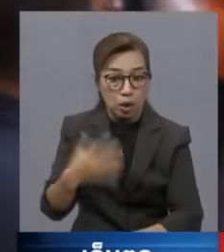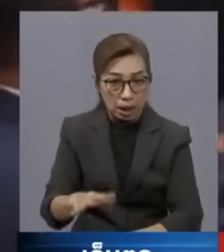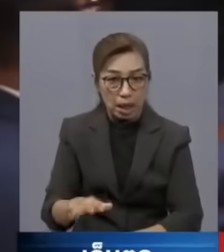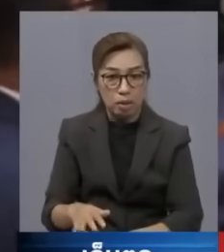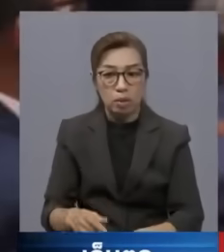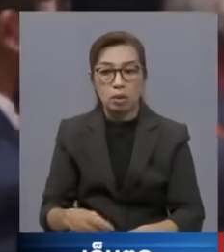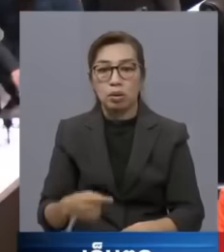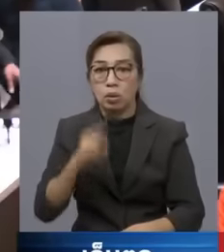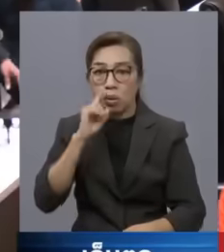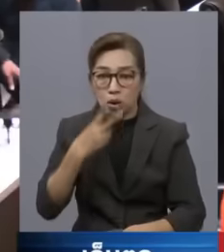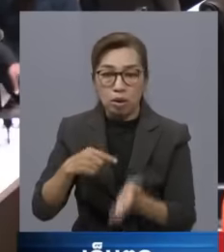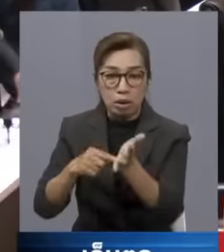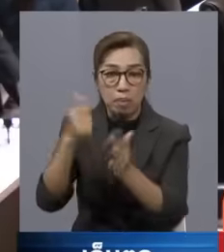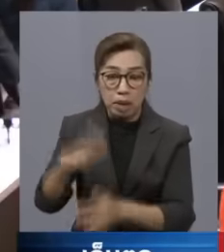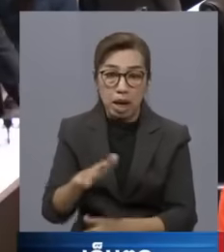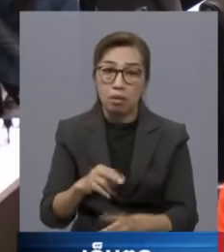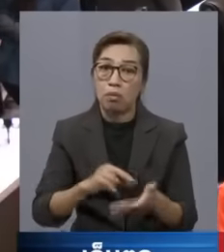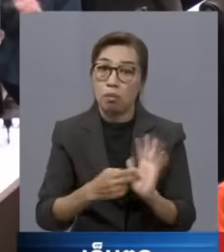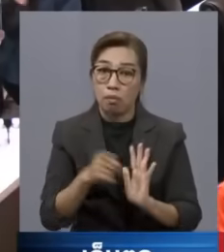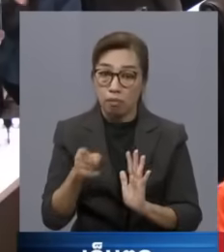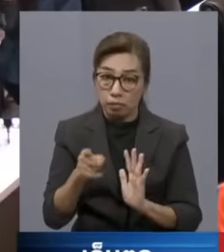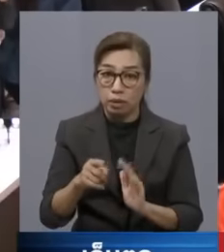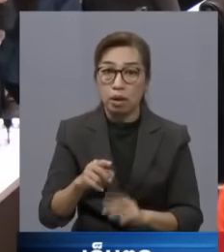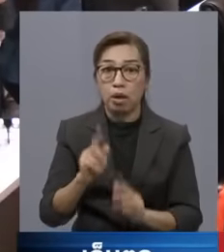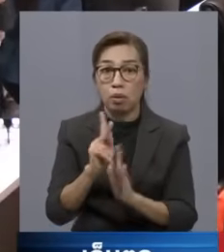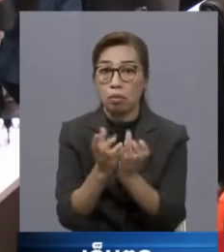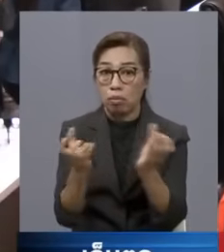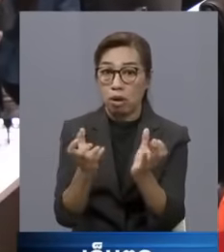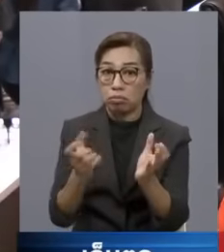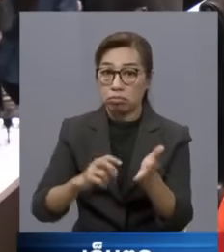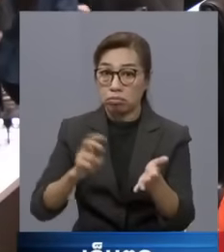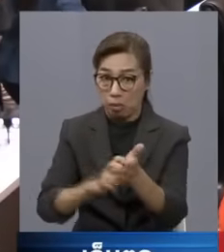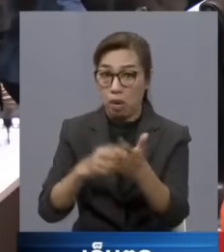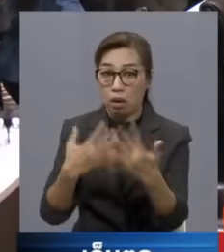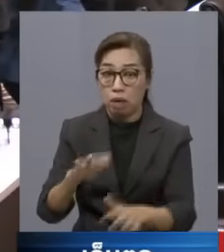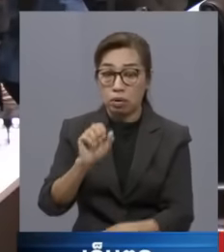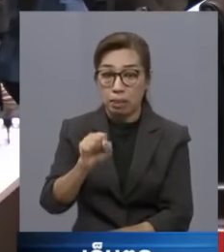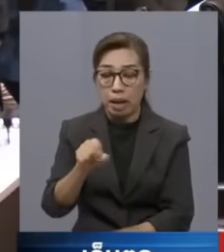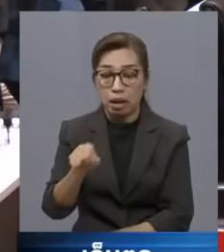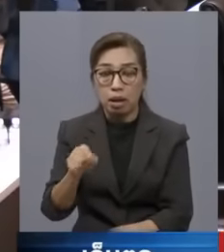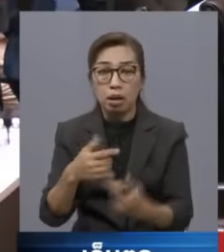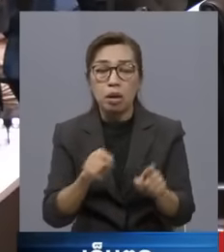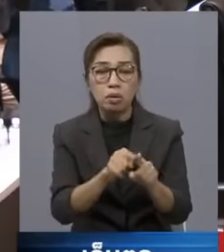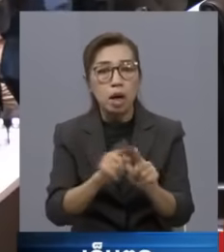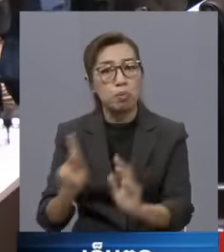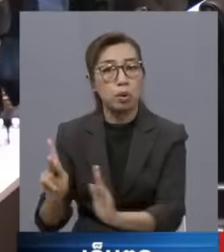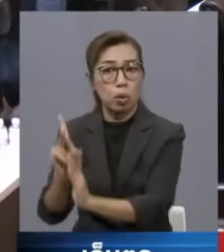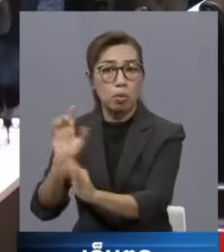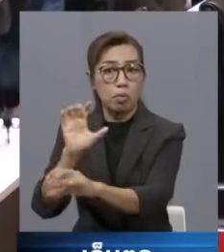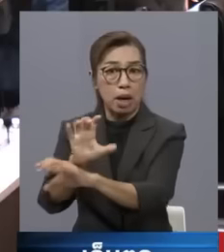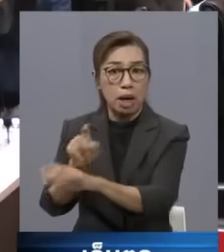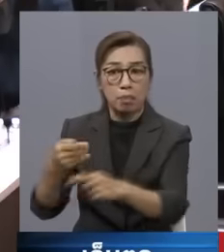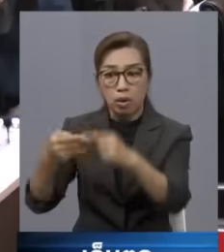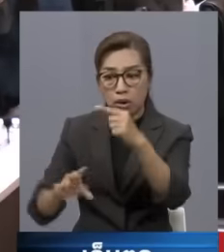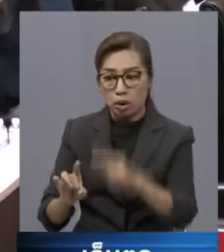รับรองความถูกต้องหรือความชอบธรรมด้วยรัฐธรรมนูญไปแล้วหรือไม่พร้อมกลับไปใช้กลไกของข้อบังคับการประชุม